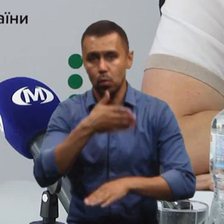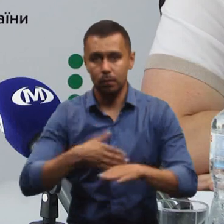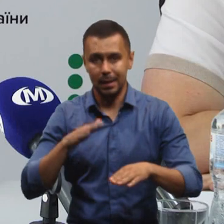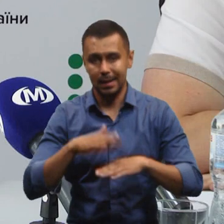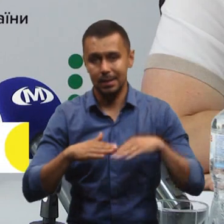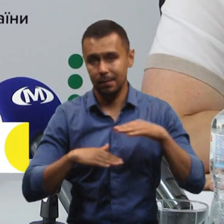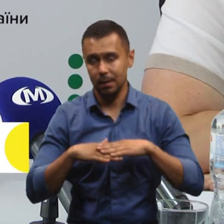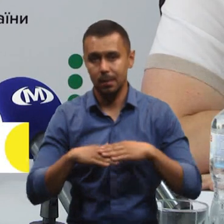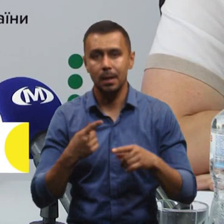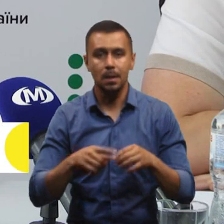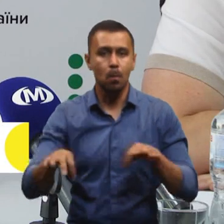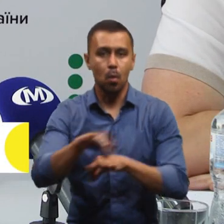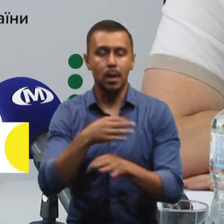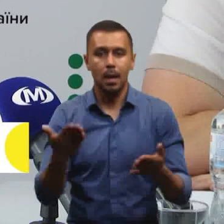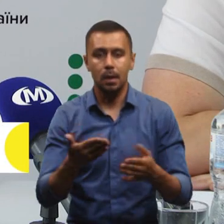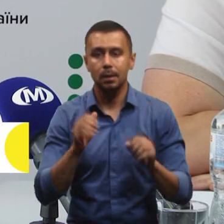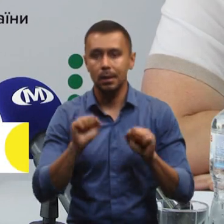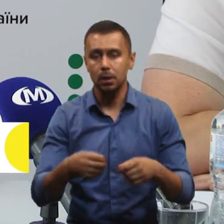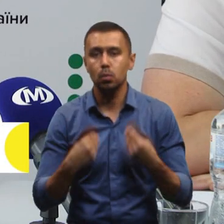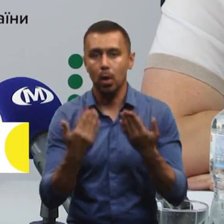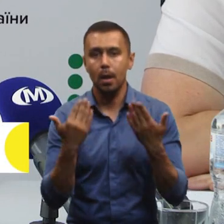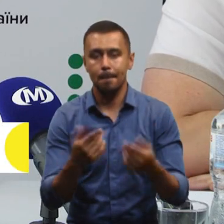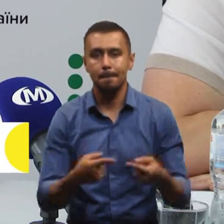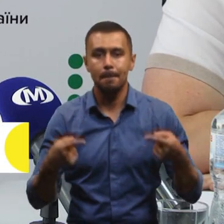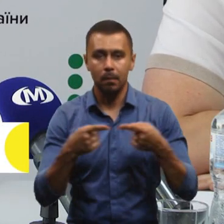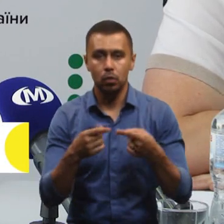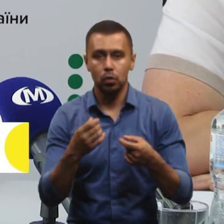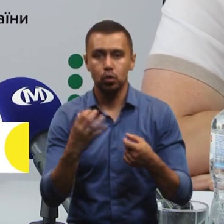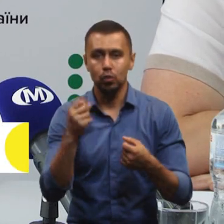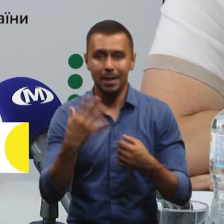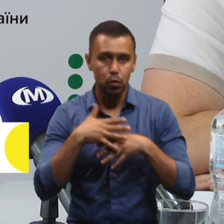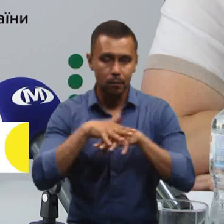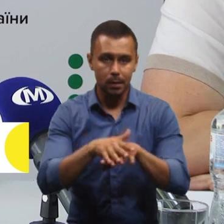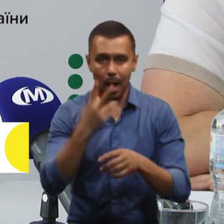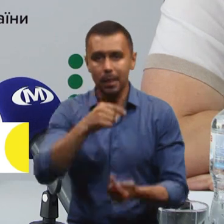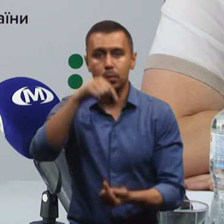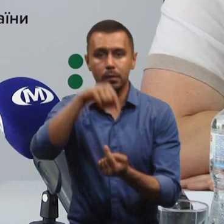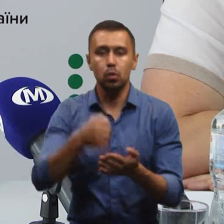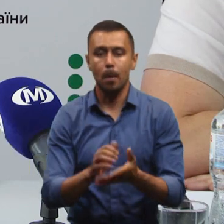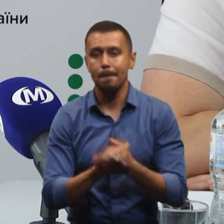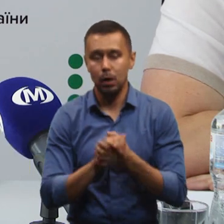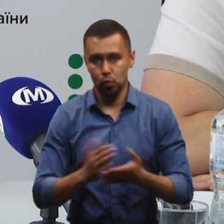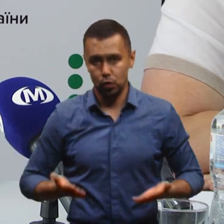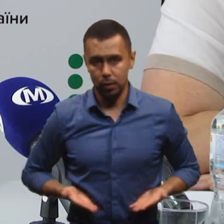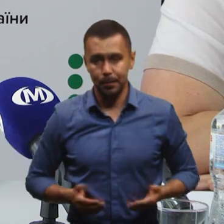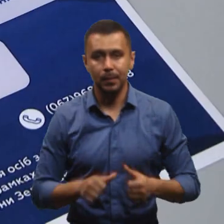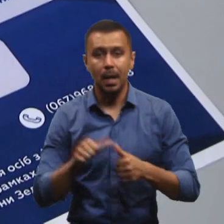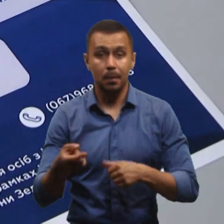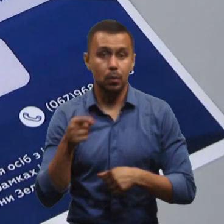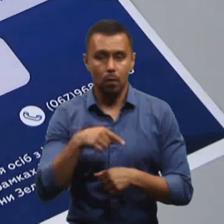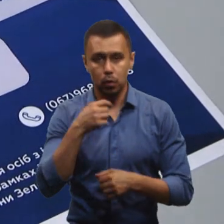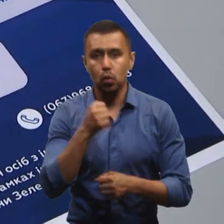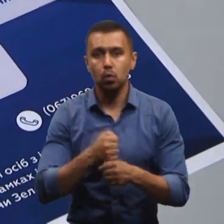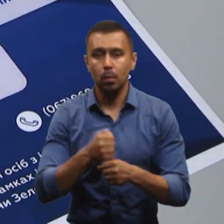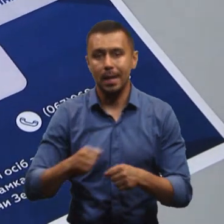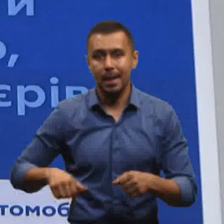кінцівками. Це проект, який дасть змогу їм і певною мірою соціалізуватися, і адаптуватися до мирного життя. Крім того, каже,